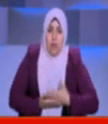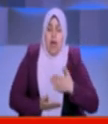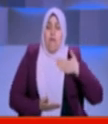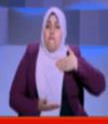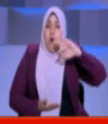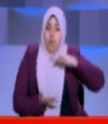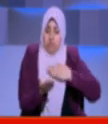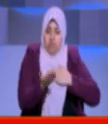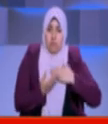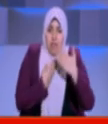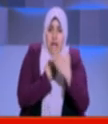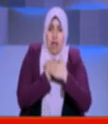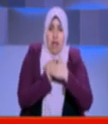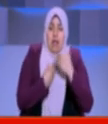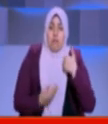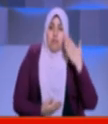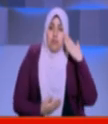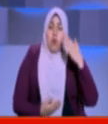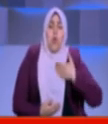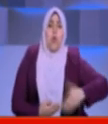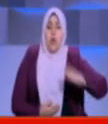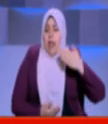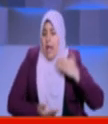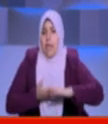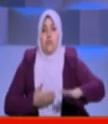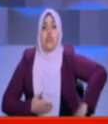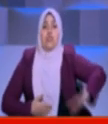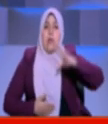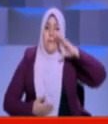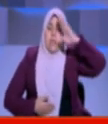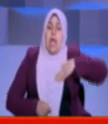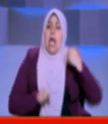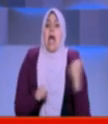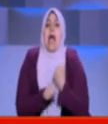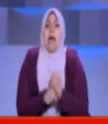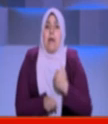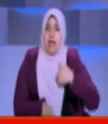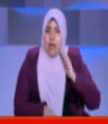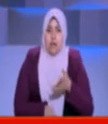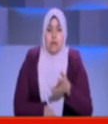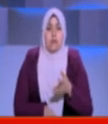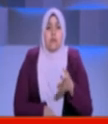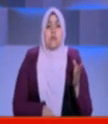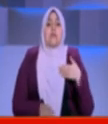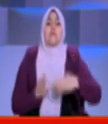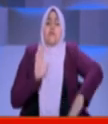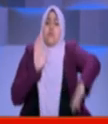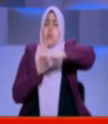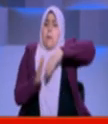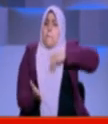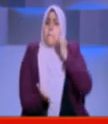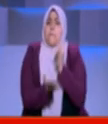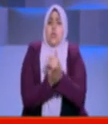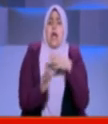كلنا خدم بشعبنا العراقي، وسنعمل نكون بمستوى المسؤولية أمام